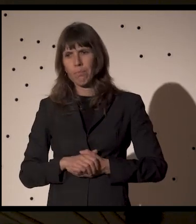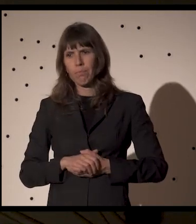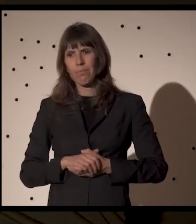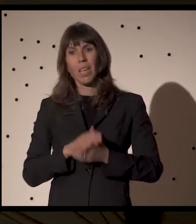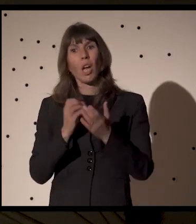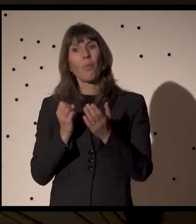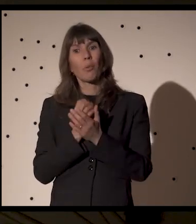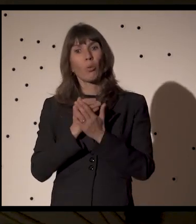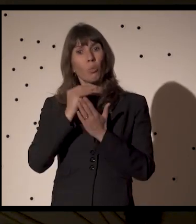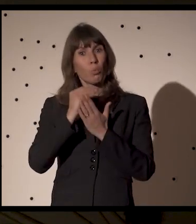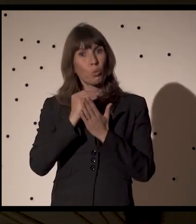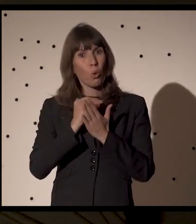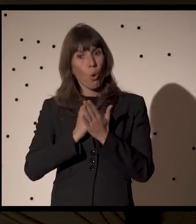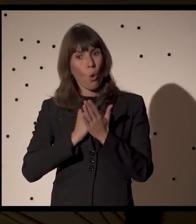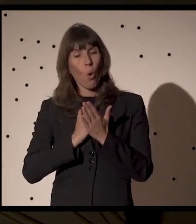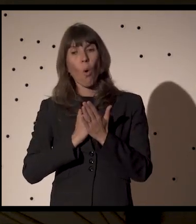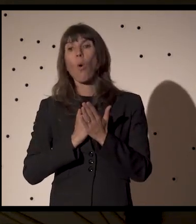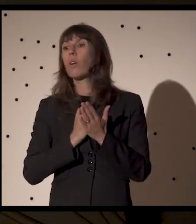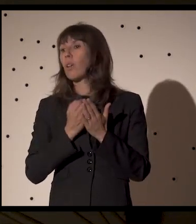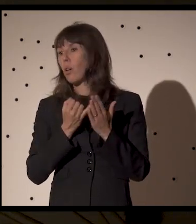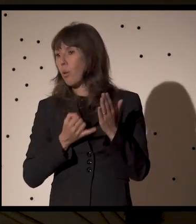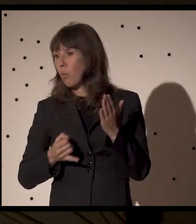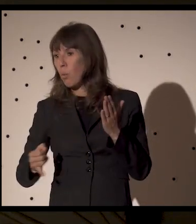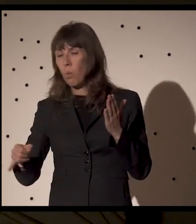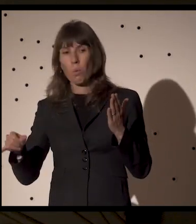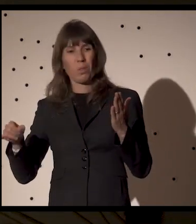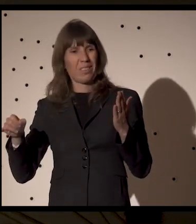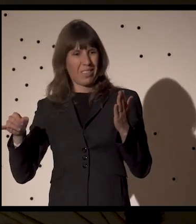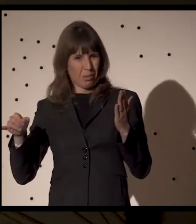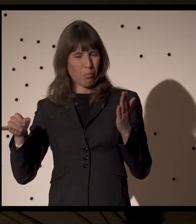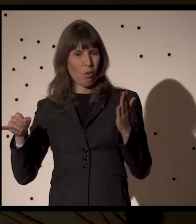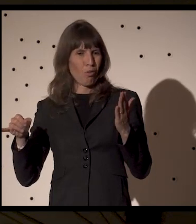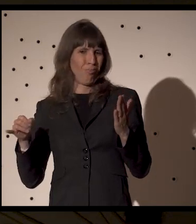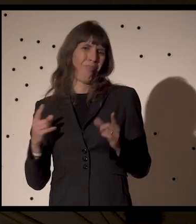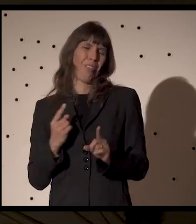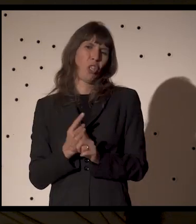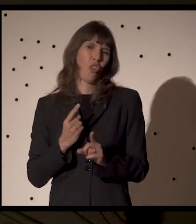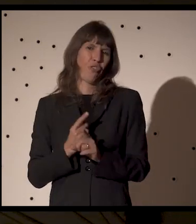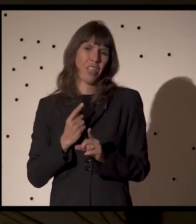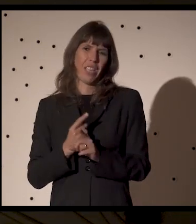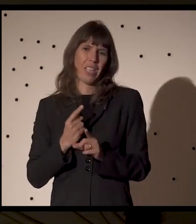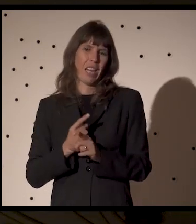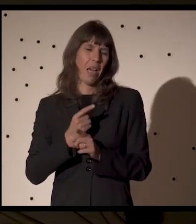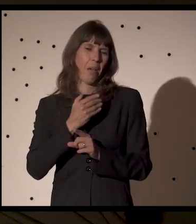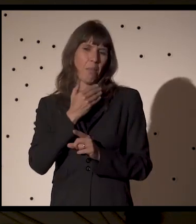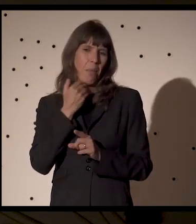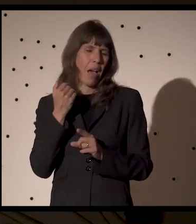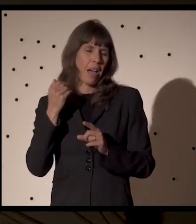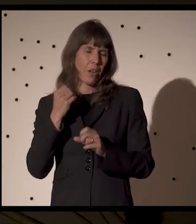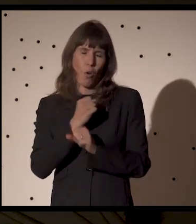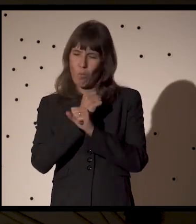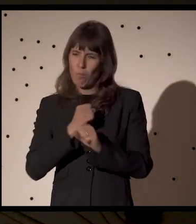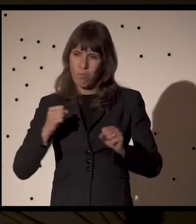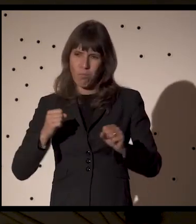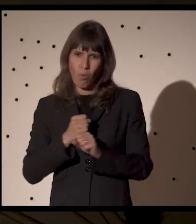chiude con un appuntamento doveroso e immancabile e particolarmente significativo capirete perché